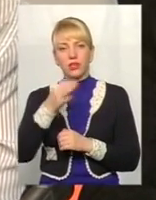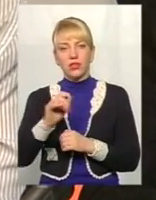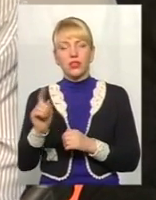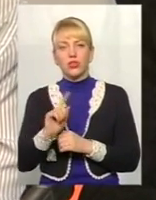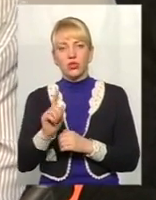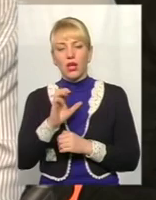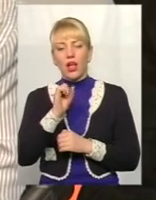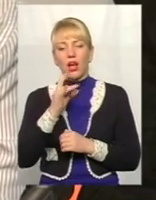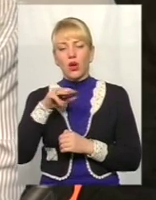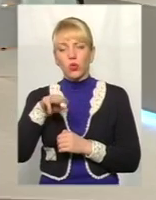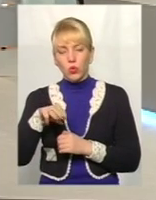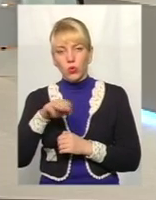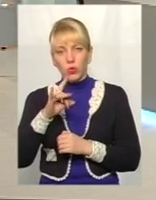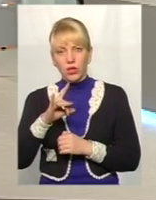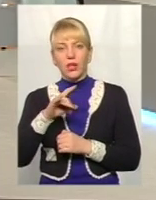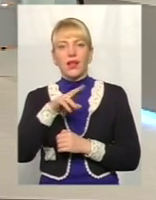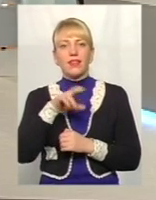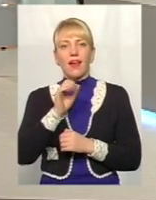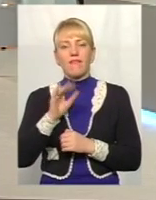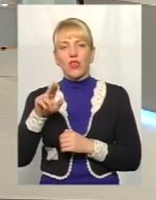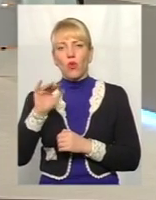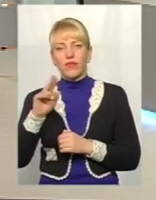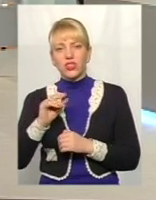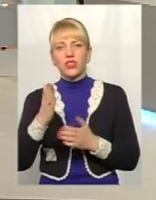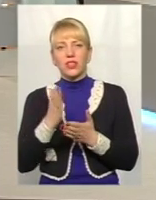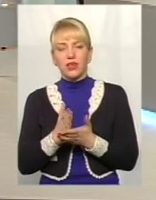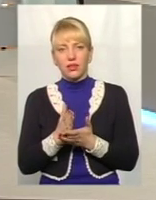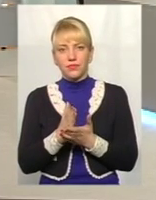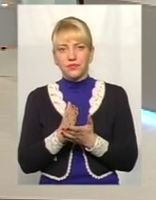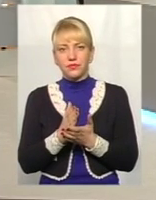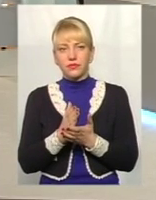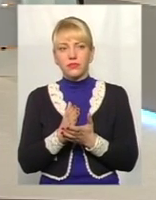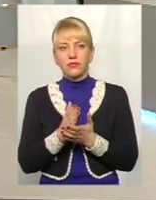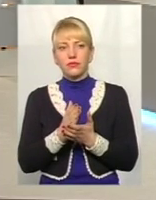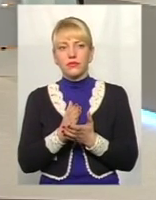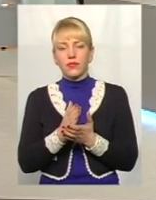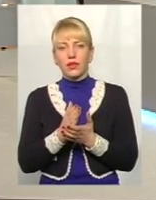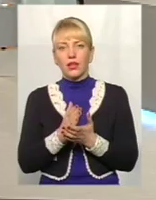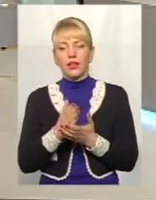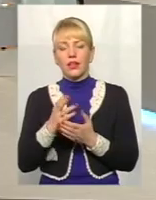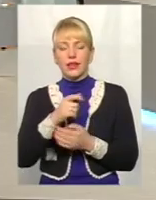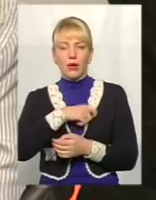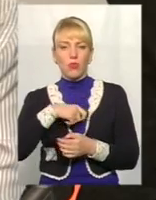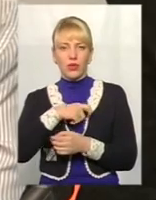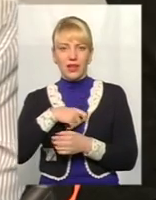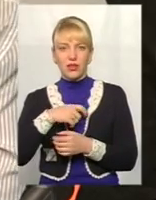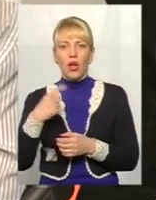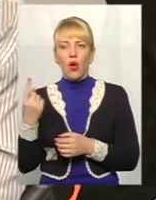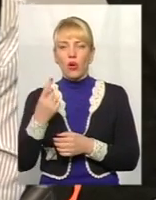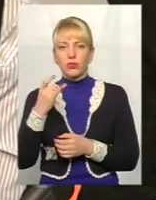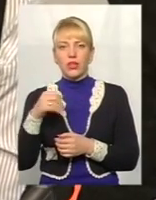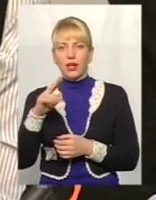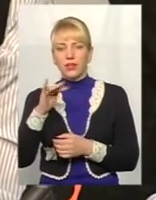що Артур Давидович, як депутат, є Фрідман, як депутат обласної ради,